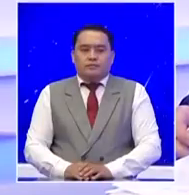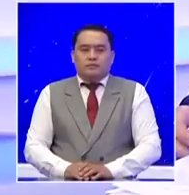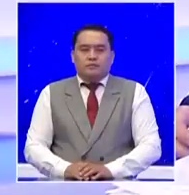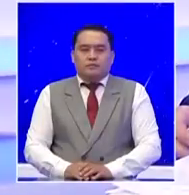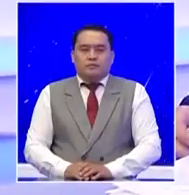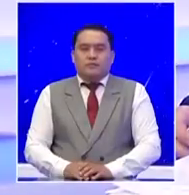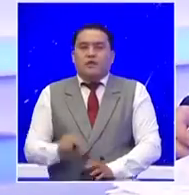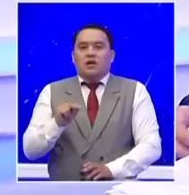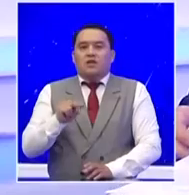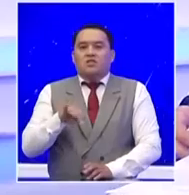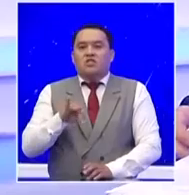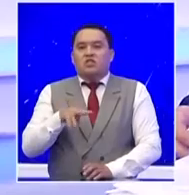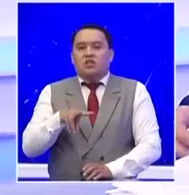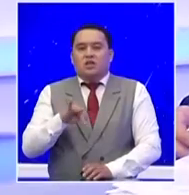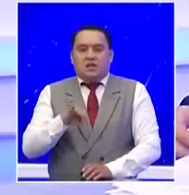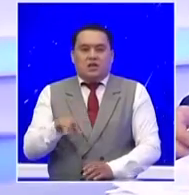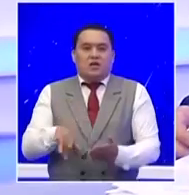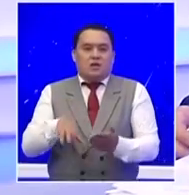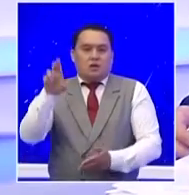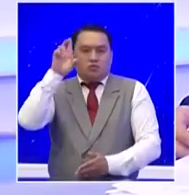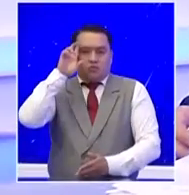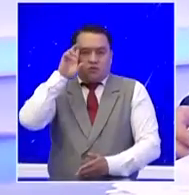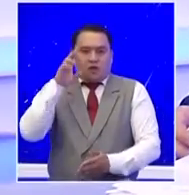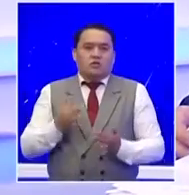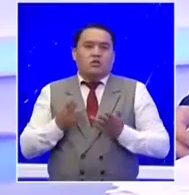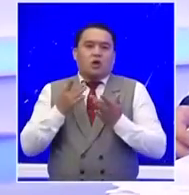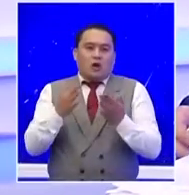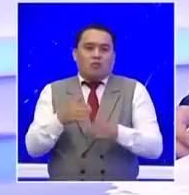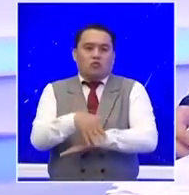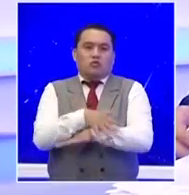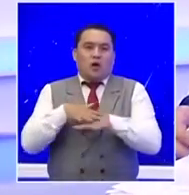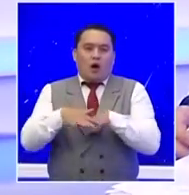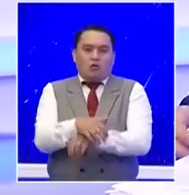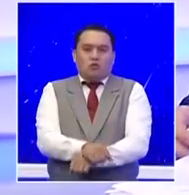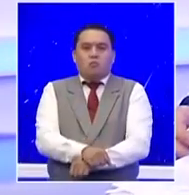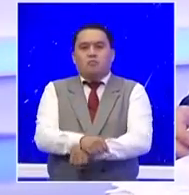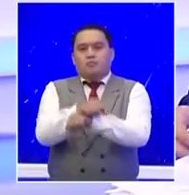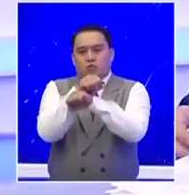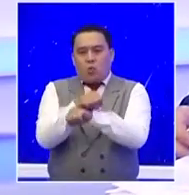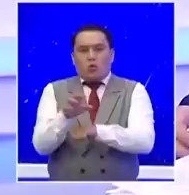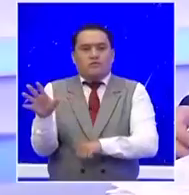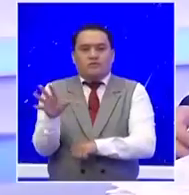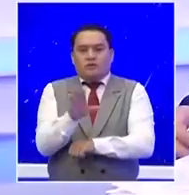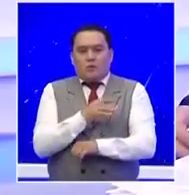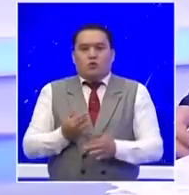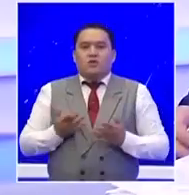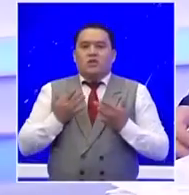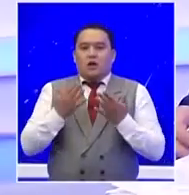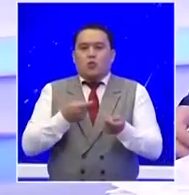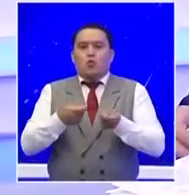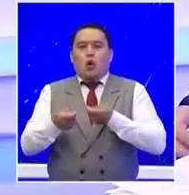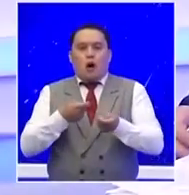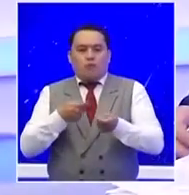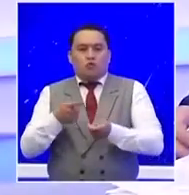Достучаться до властей в буквальном смысле слова пытаются жители Чили, выходя на демонстрации с подручными средствами, кастрюлями и ложками.